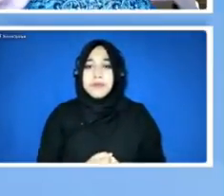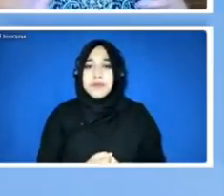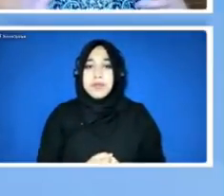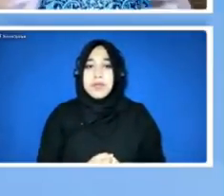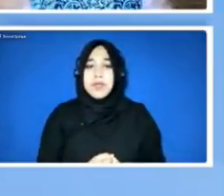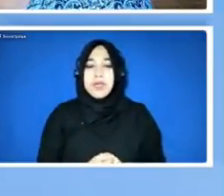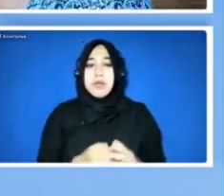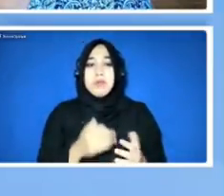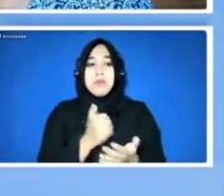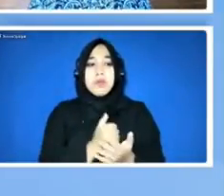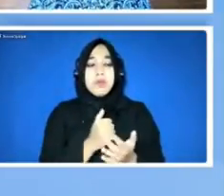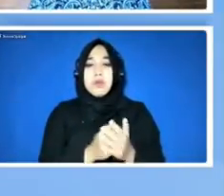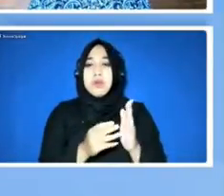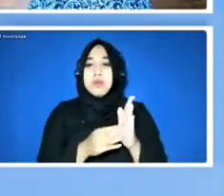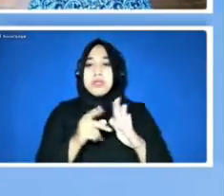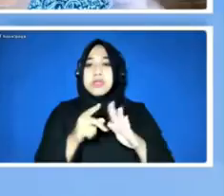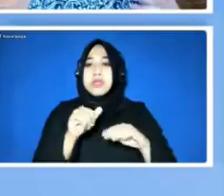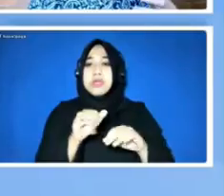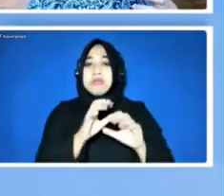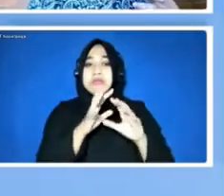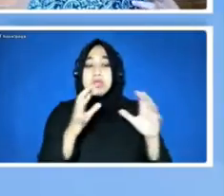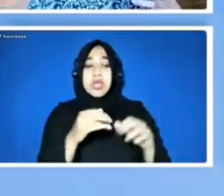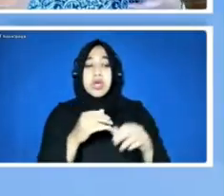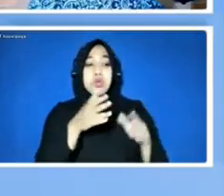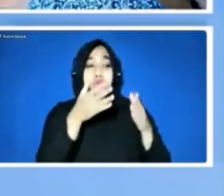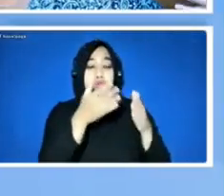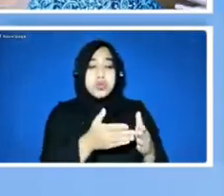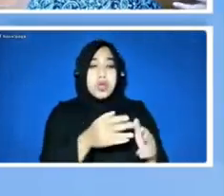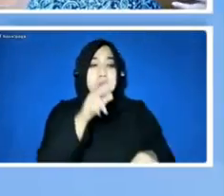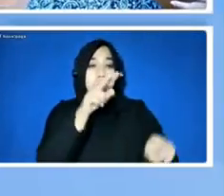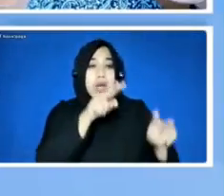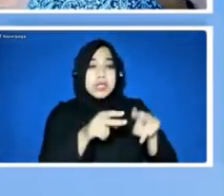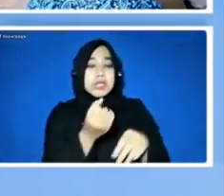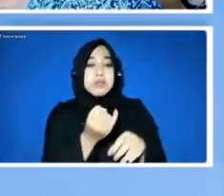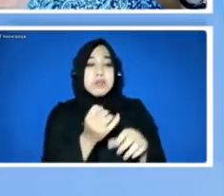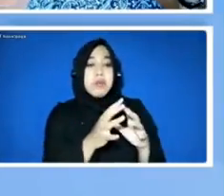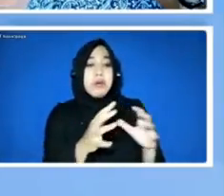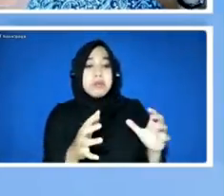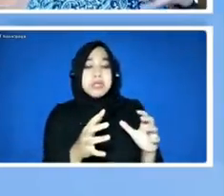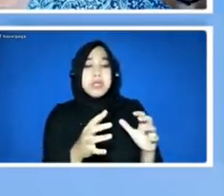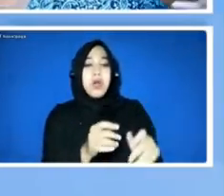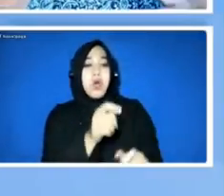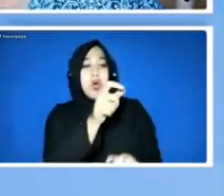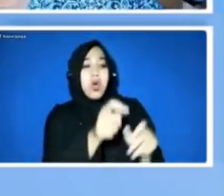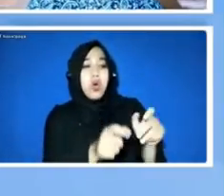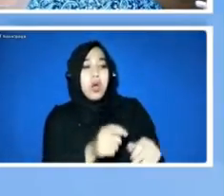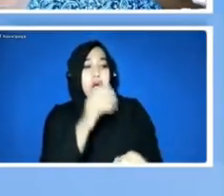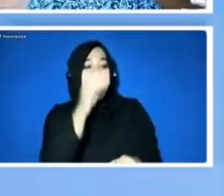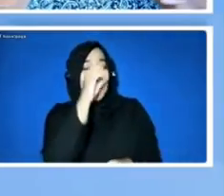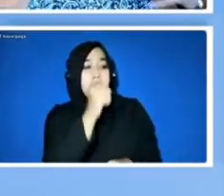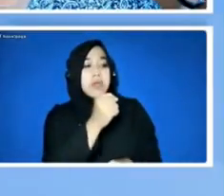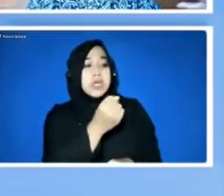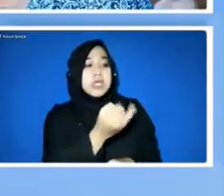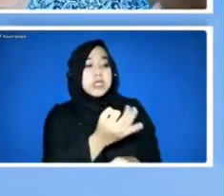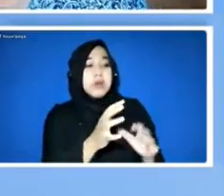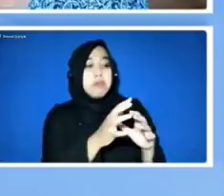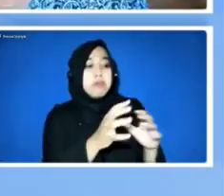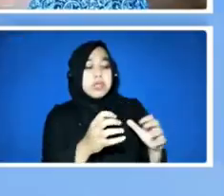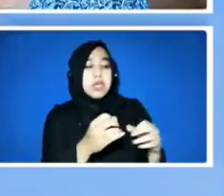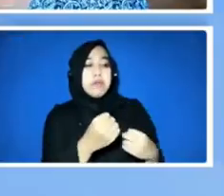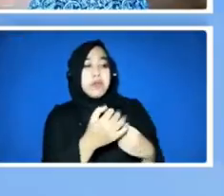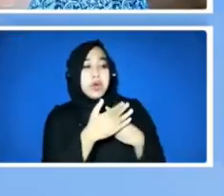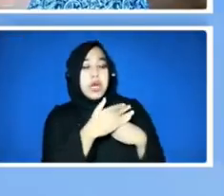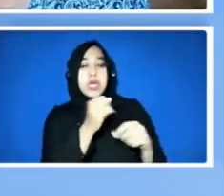misteri besar, khususnya di dalam melacak seberapa besar untuk mengetahui seberapa besar penularan yang terjadi